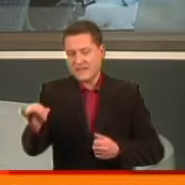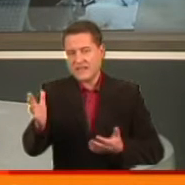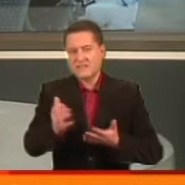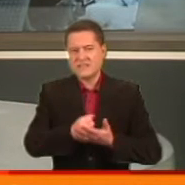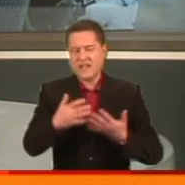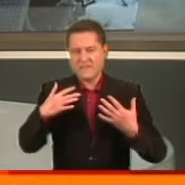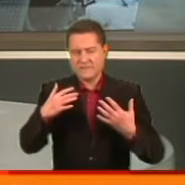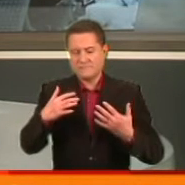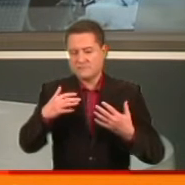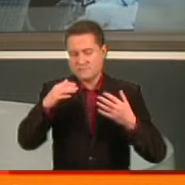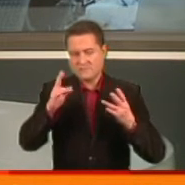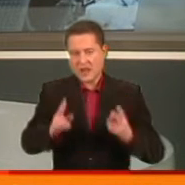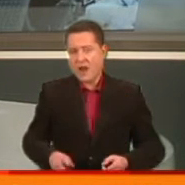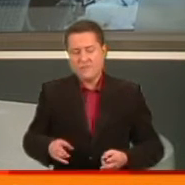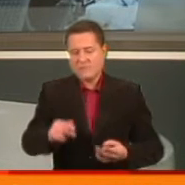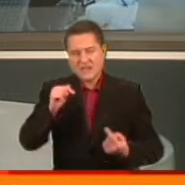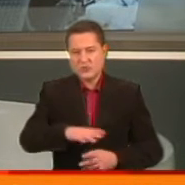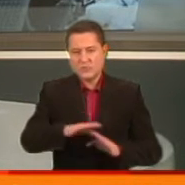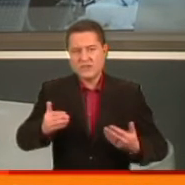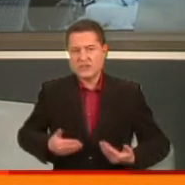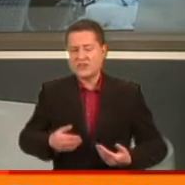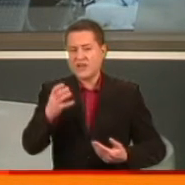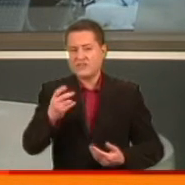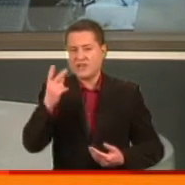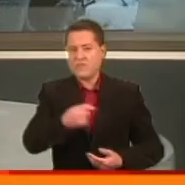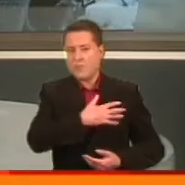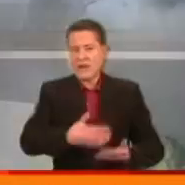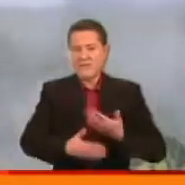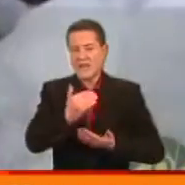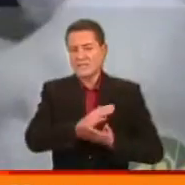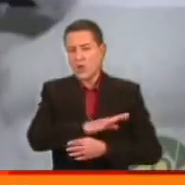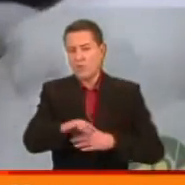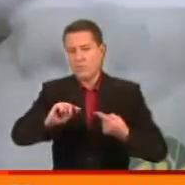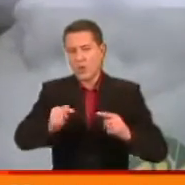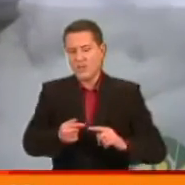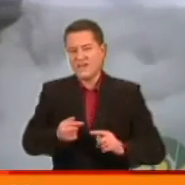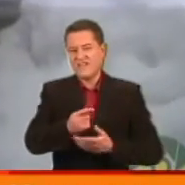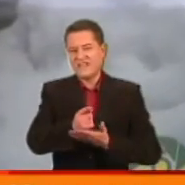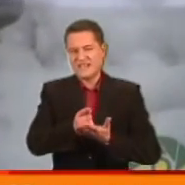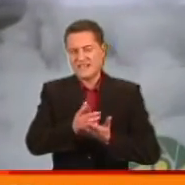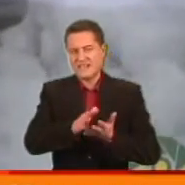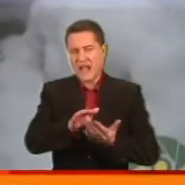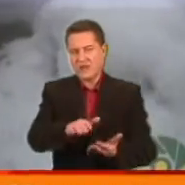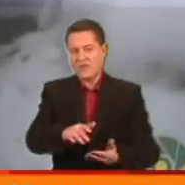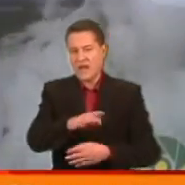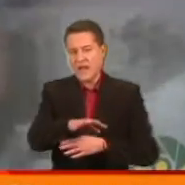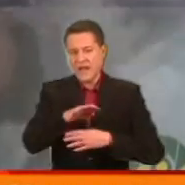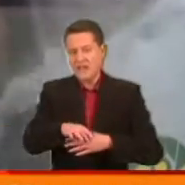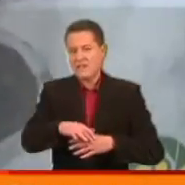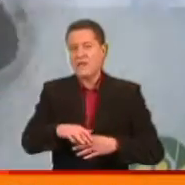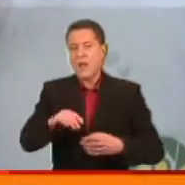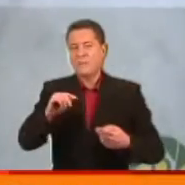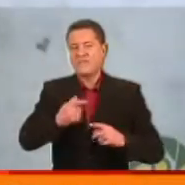травми, несумісної із життям. Ще двох бійців поранено внаслідок обстрілу з протитанкового ракетного комплексу в районі Горіхового. Це